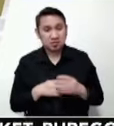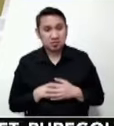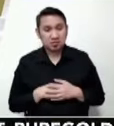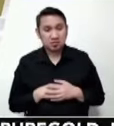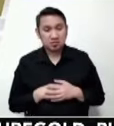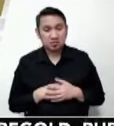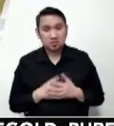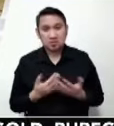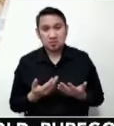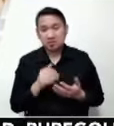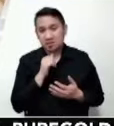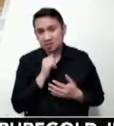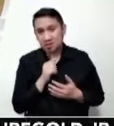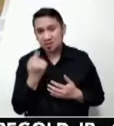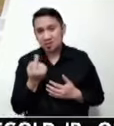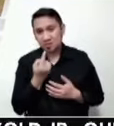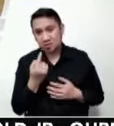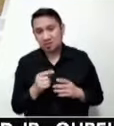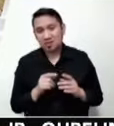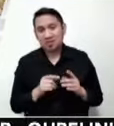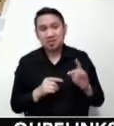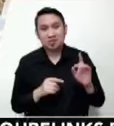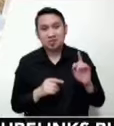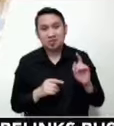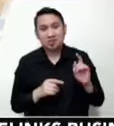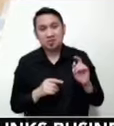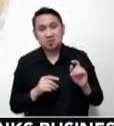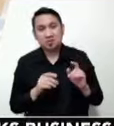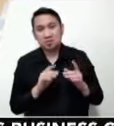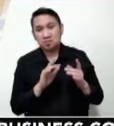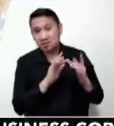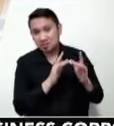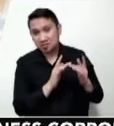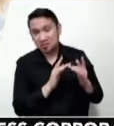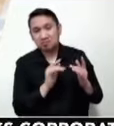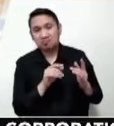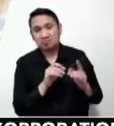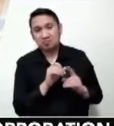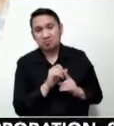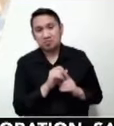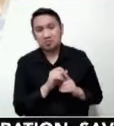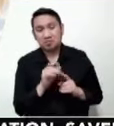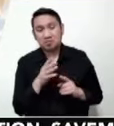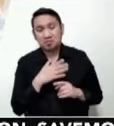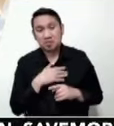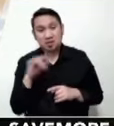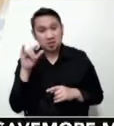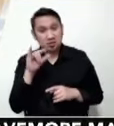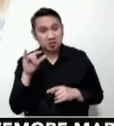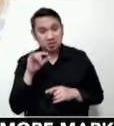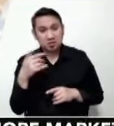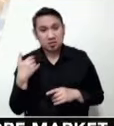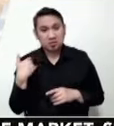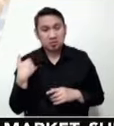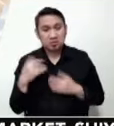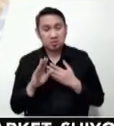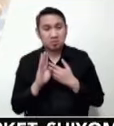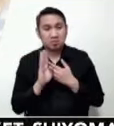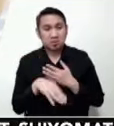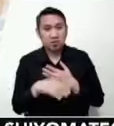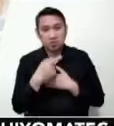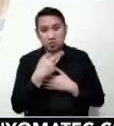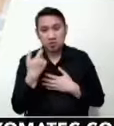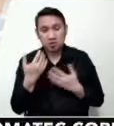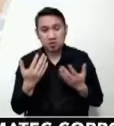sanay mag-social media ulit. So I've been trying to force myself to go back. Yung Instagram ko, unfortunately, hindi pa namin maibalik sa ngayon. We're trying to figure out how.